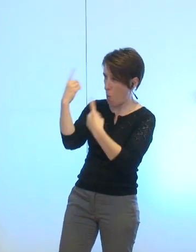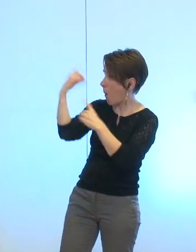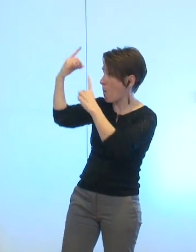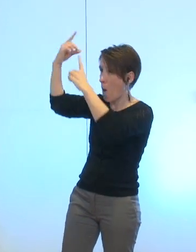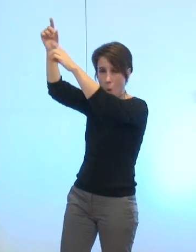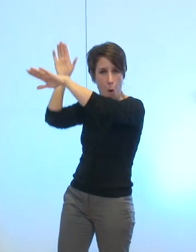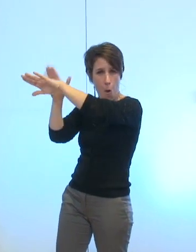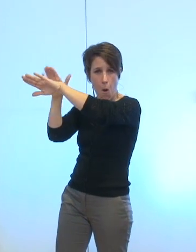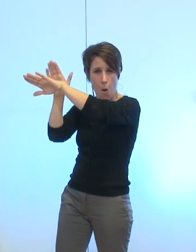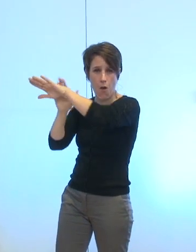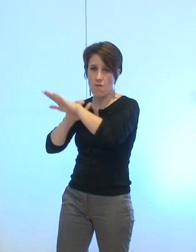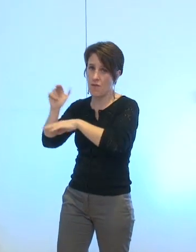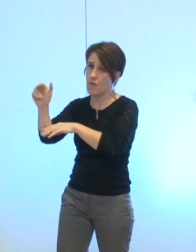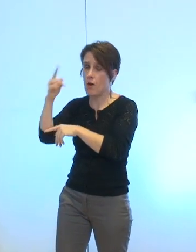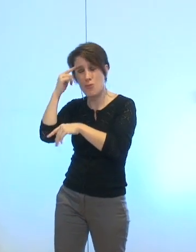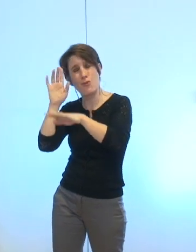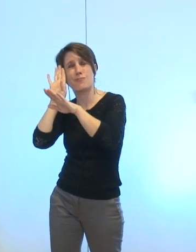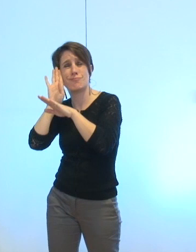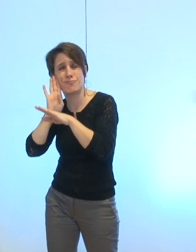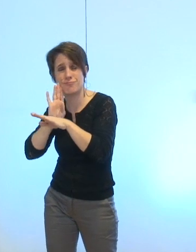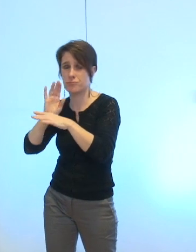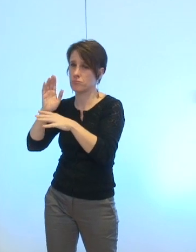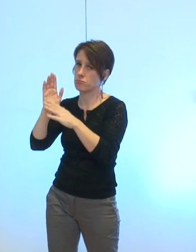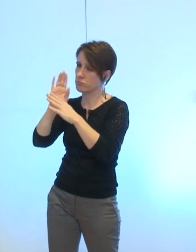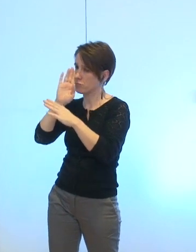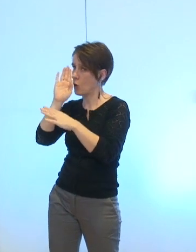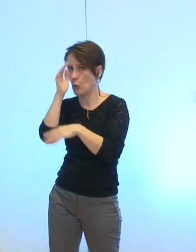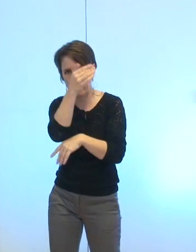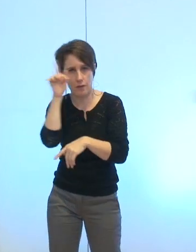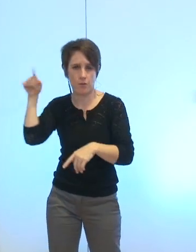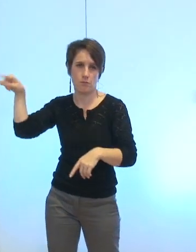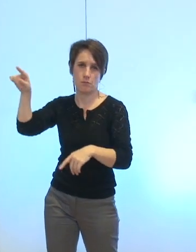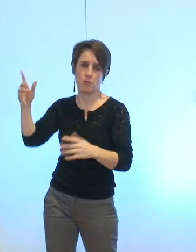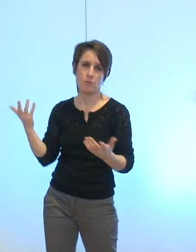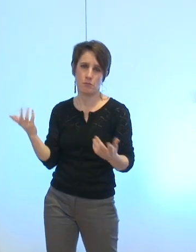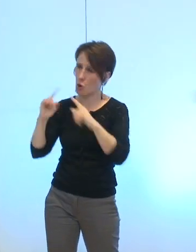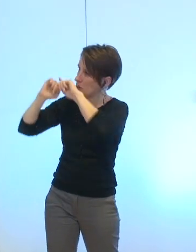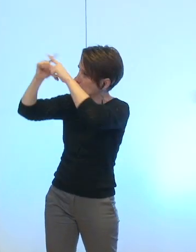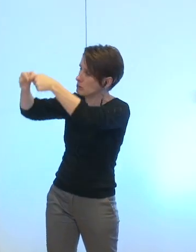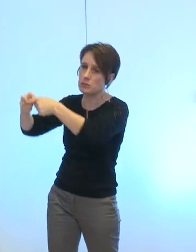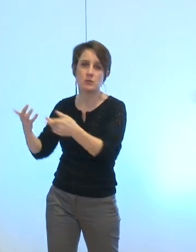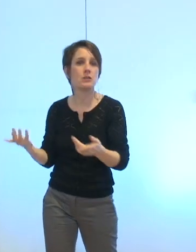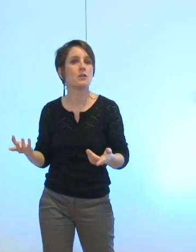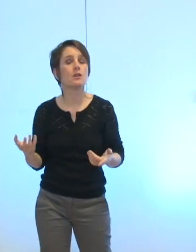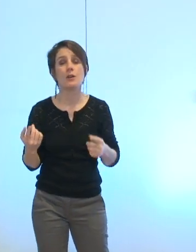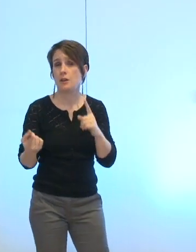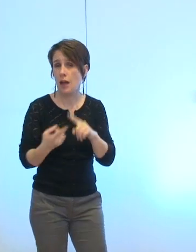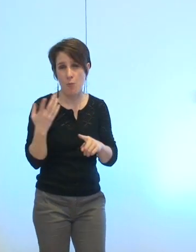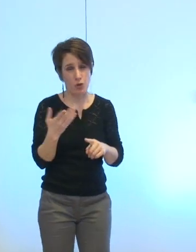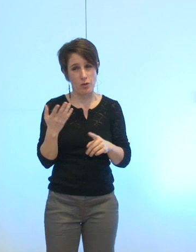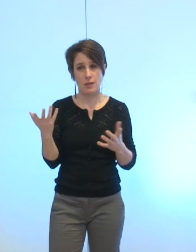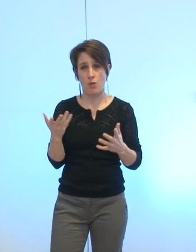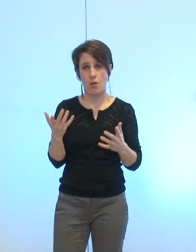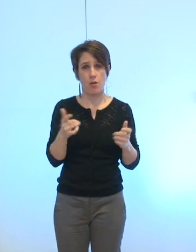gravissimes ne soit pas prise pour que la capacité d'investissement des collectivités locales qui est le